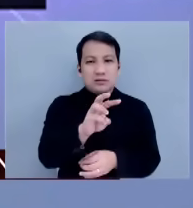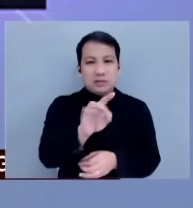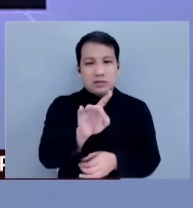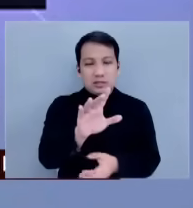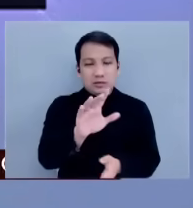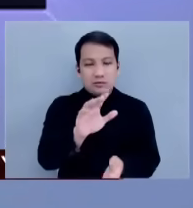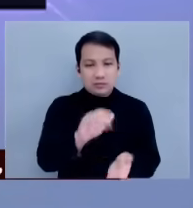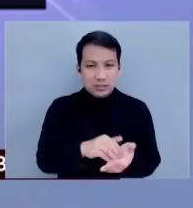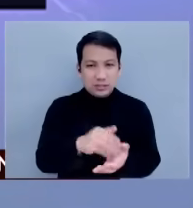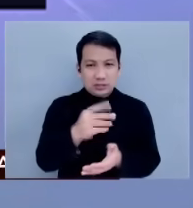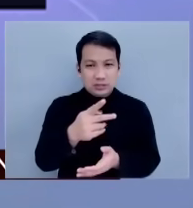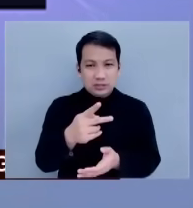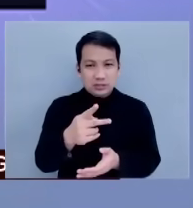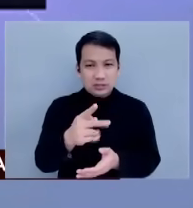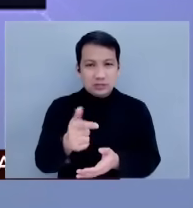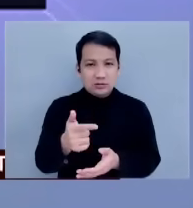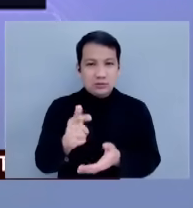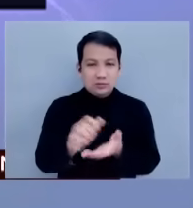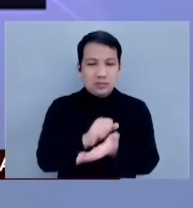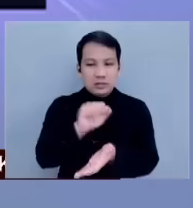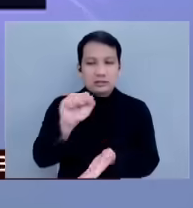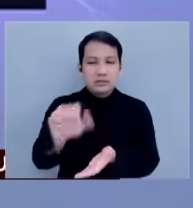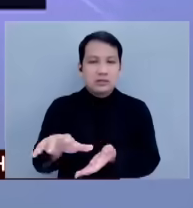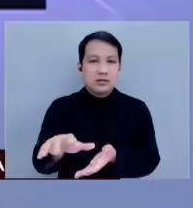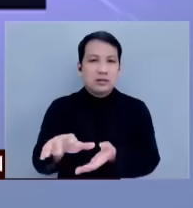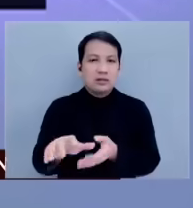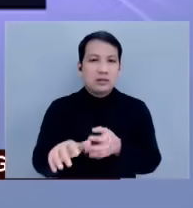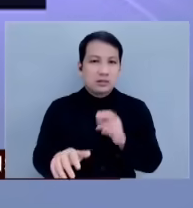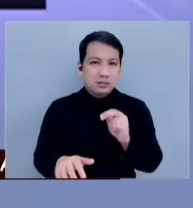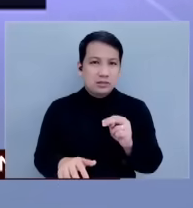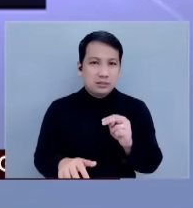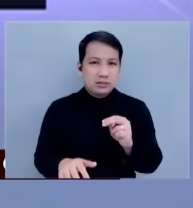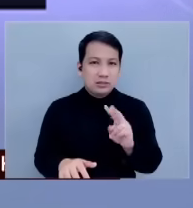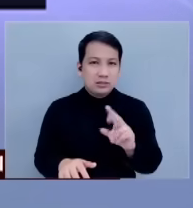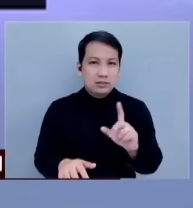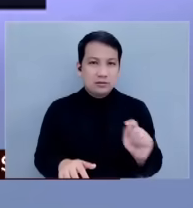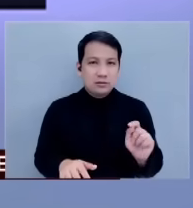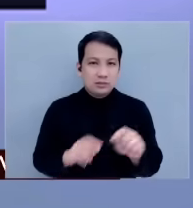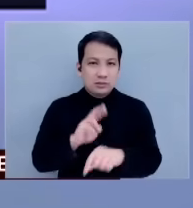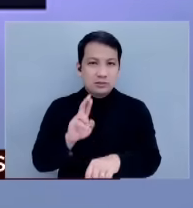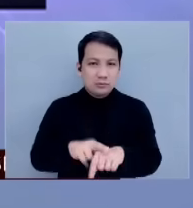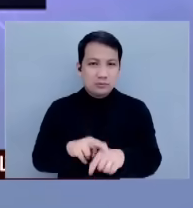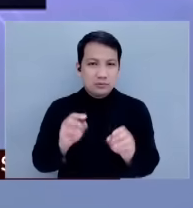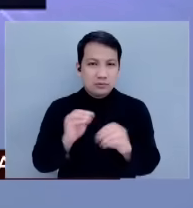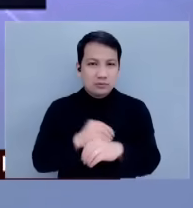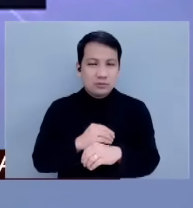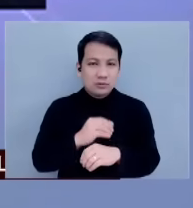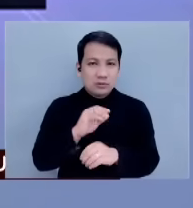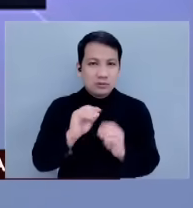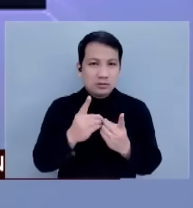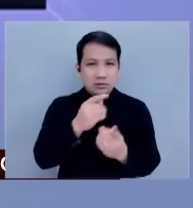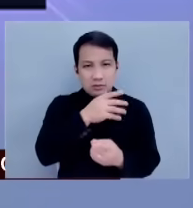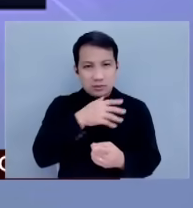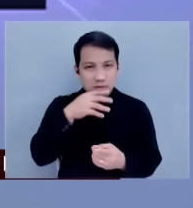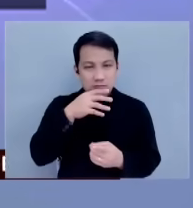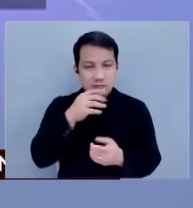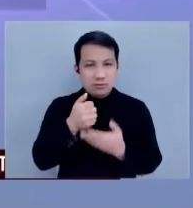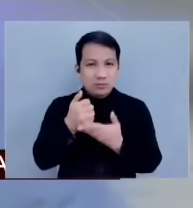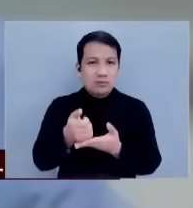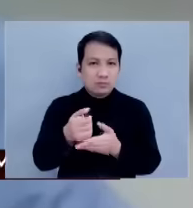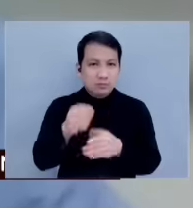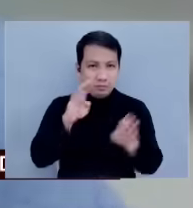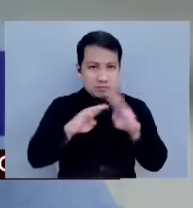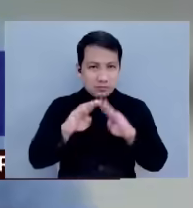itinapon na kamatis. Nagpulong ng NVAT at ang regional office na Department of Agriculture para tugunan ang problema ng